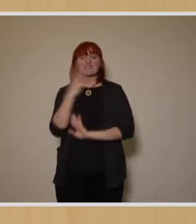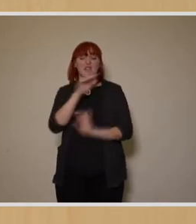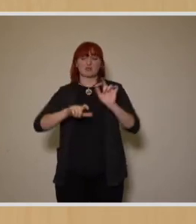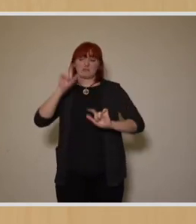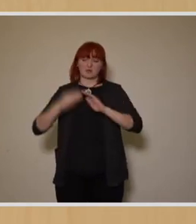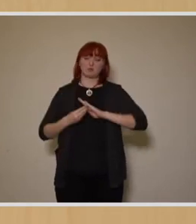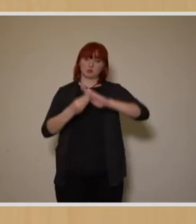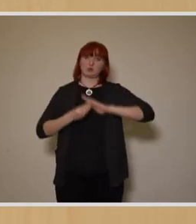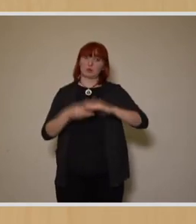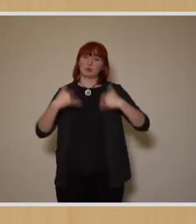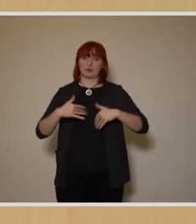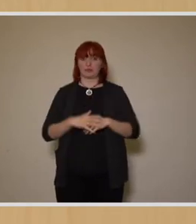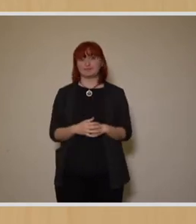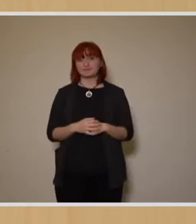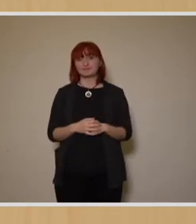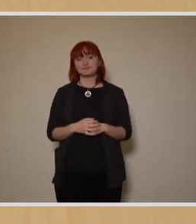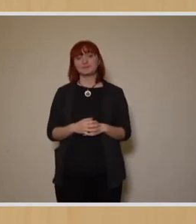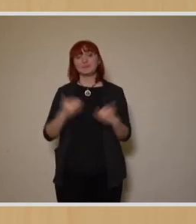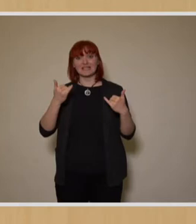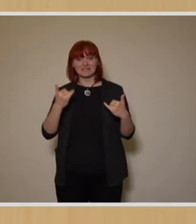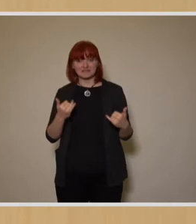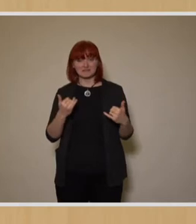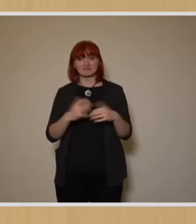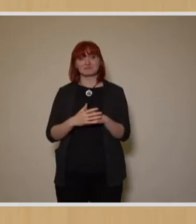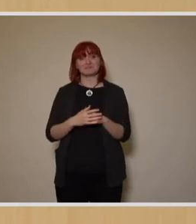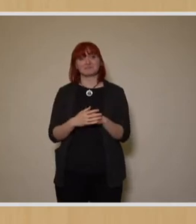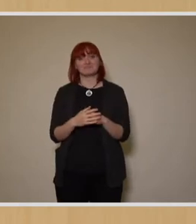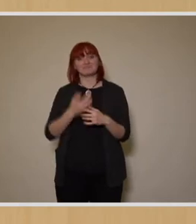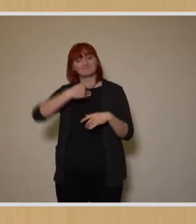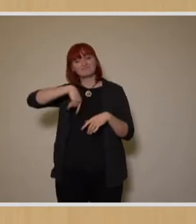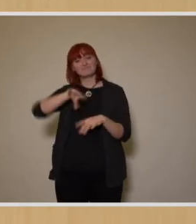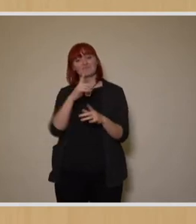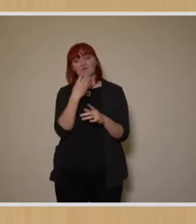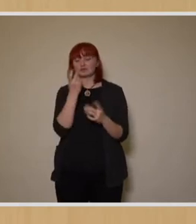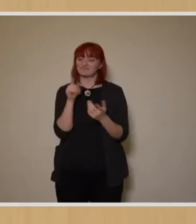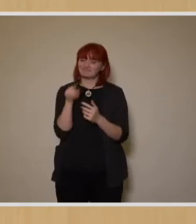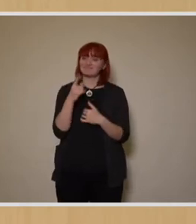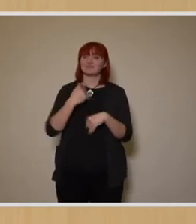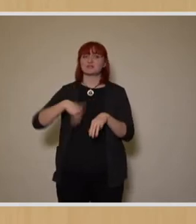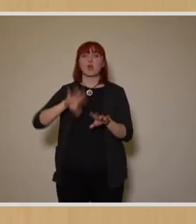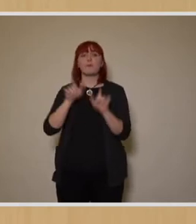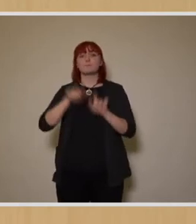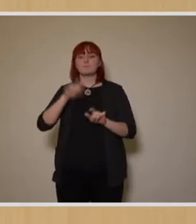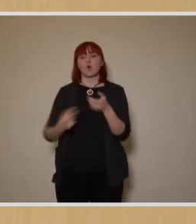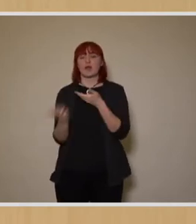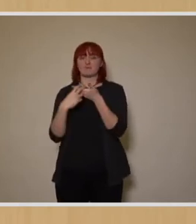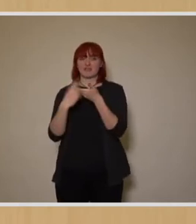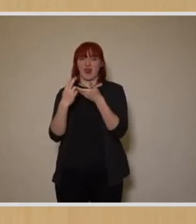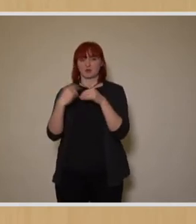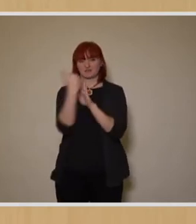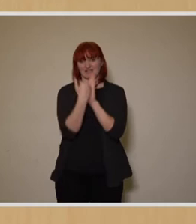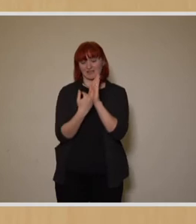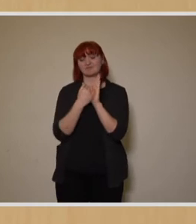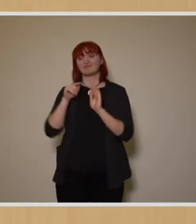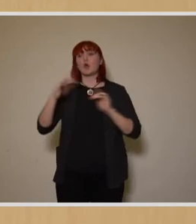wurde. Und nun nutzten wir eben diese neue Bürgerbeteiligungssatzung, für die sich die Grünen maßgeblich